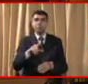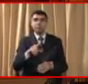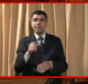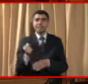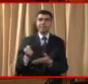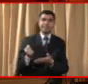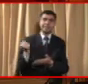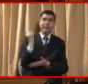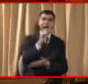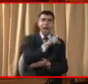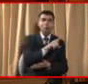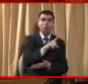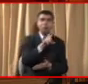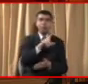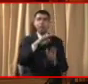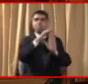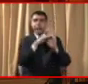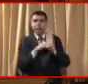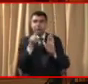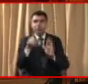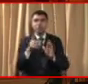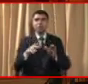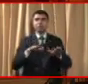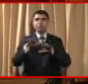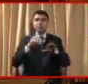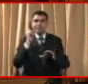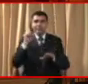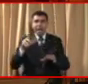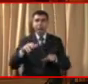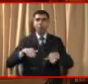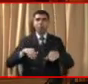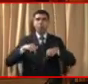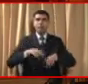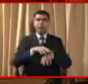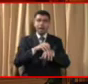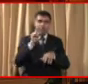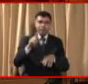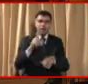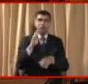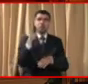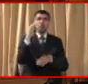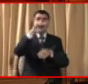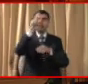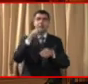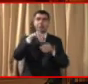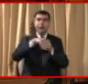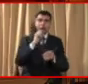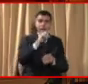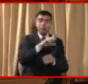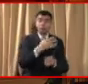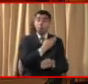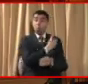من البرنامج المعتمد ما بين وزارة الداخلية وما بين الجماعات المحلية. بالعكس، أن الدولة تترصد